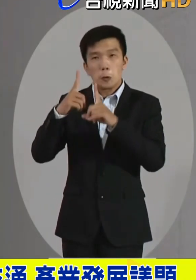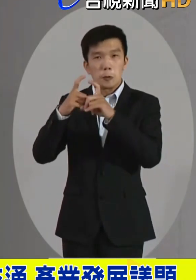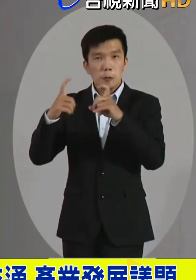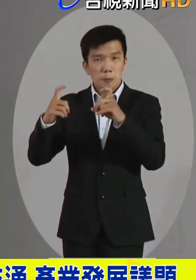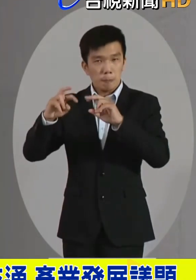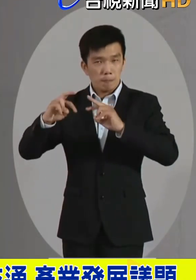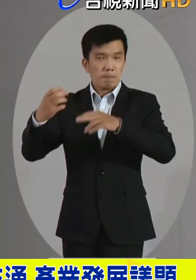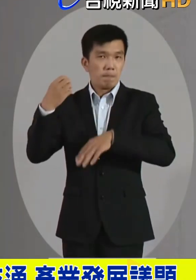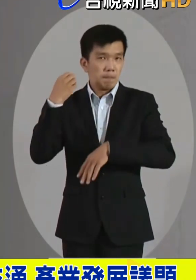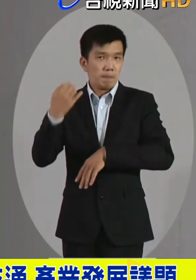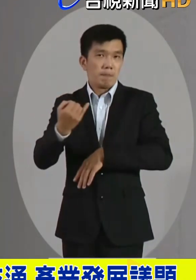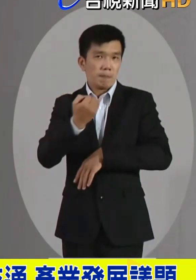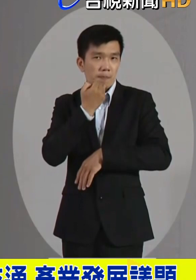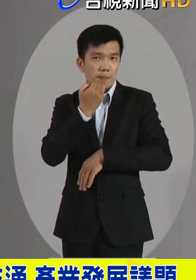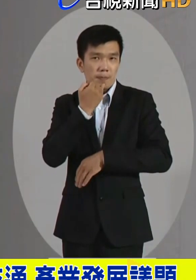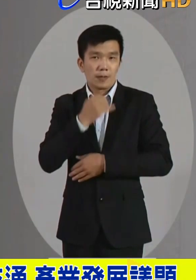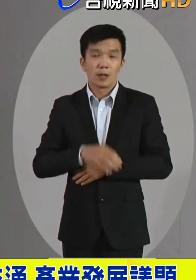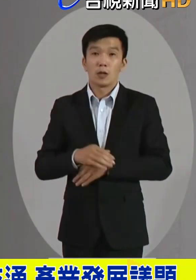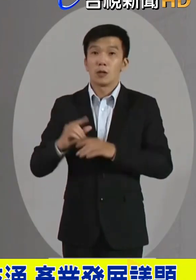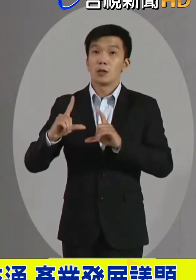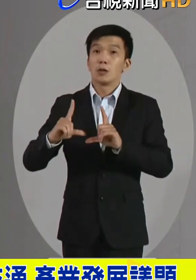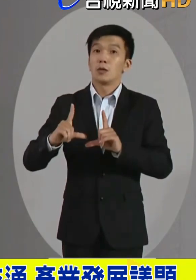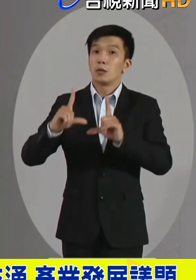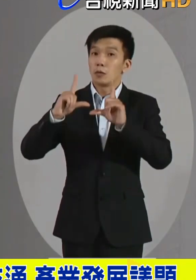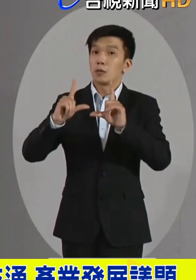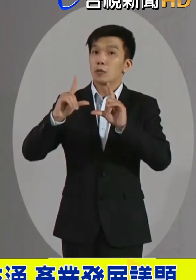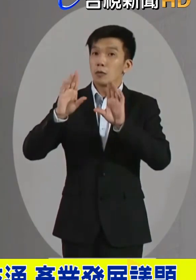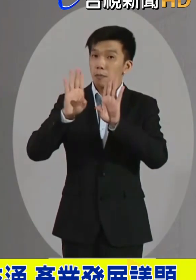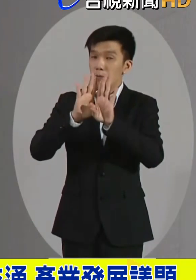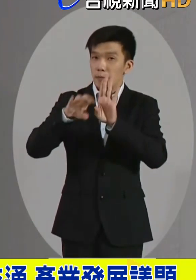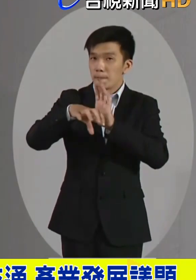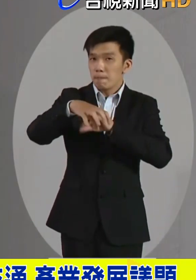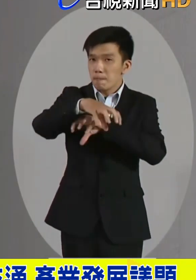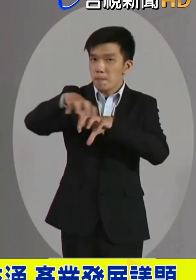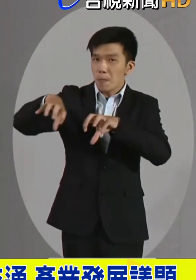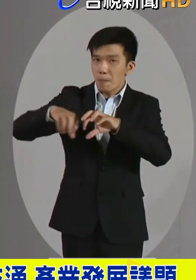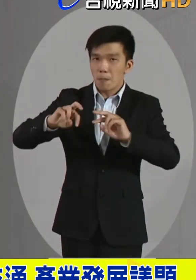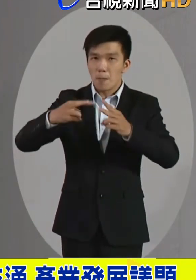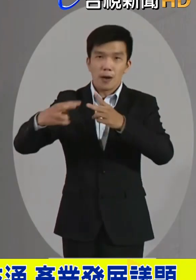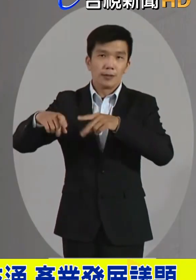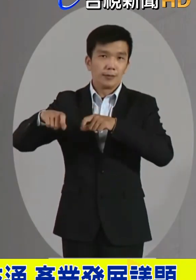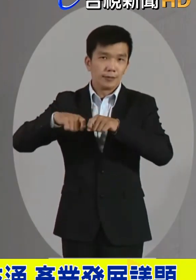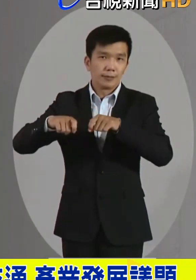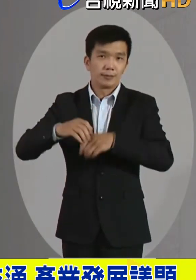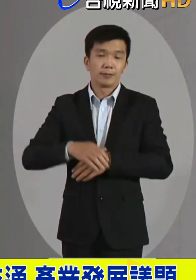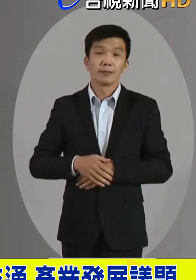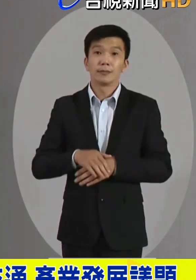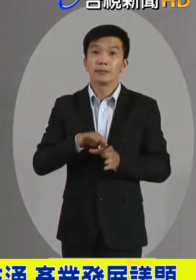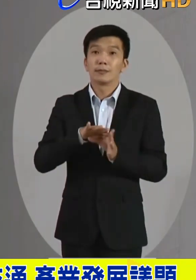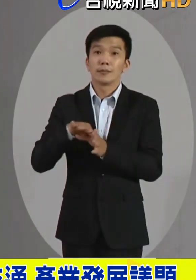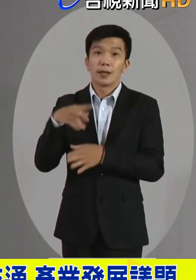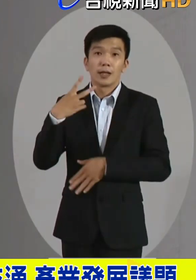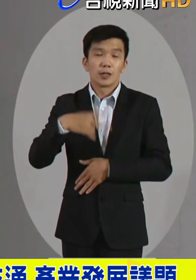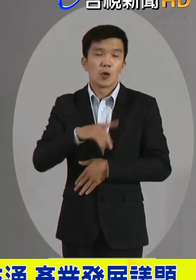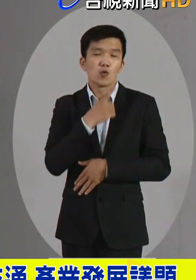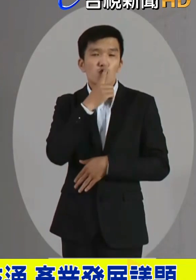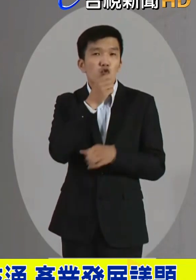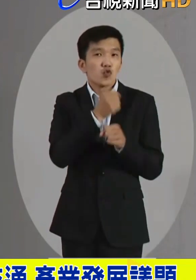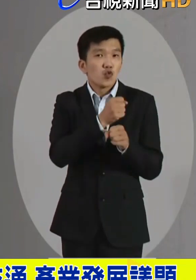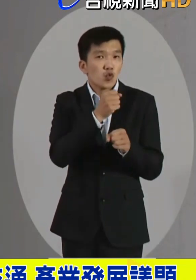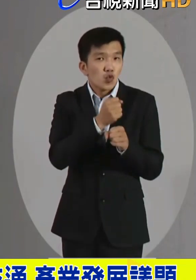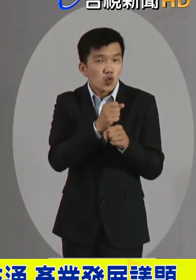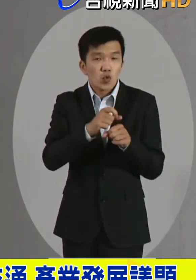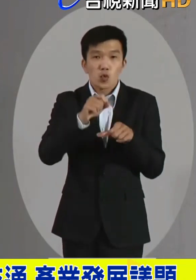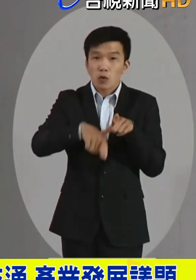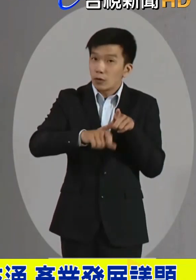点，也就是东门町造势计划。另外，一个城市不能只有产业，不能只有工作，还要有